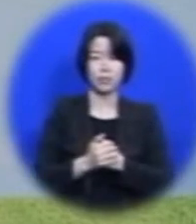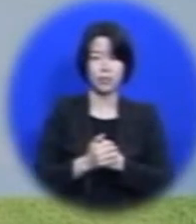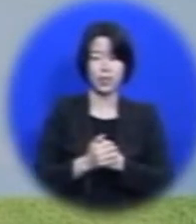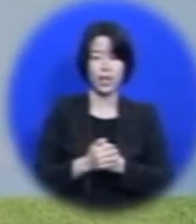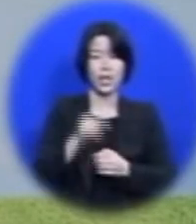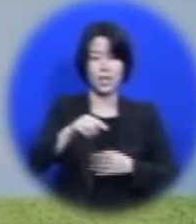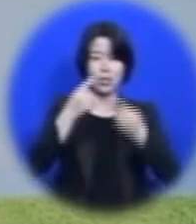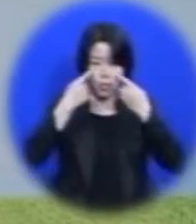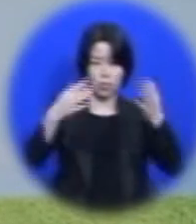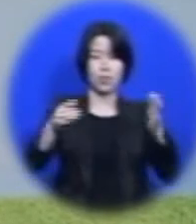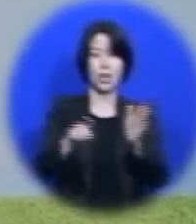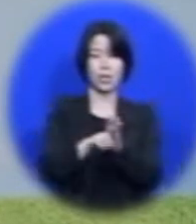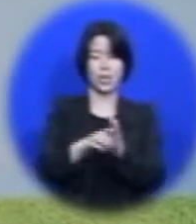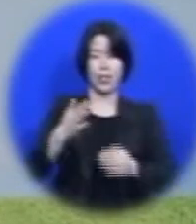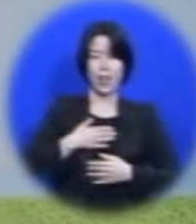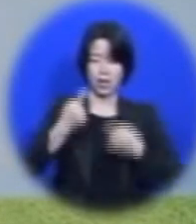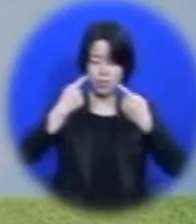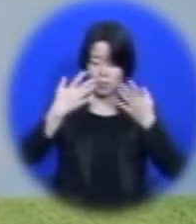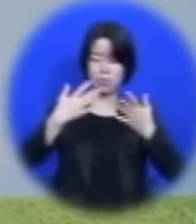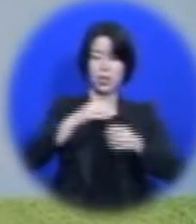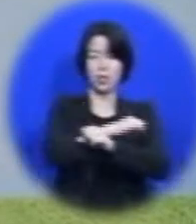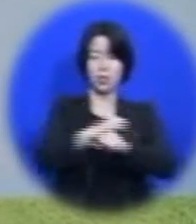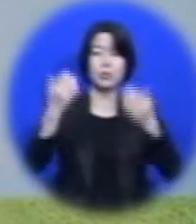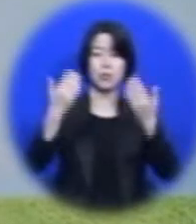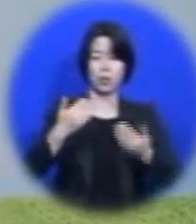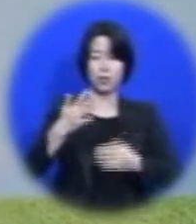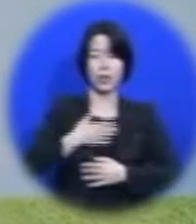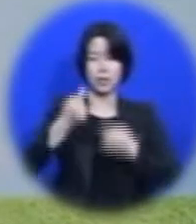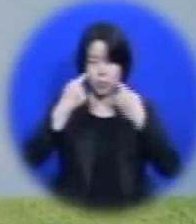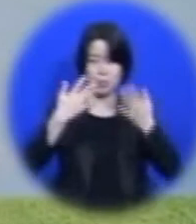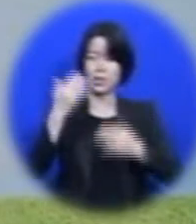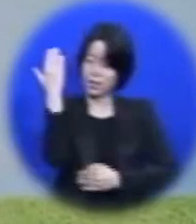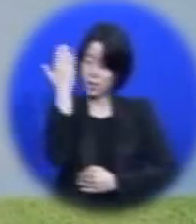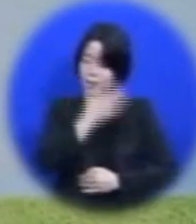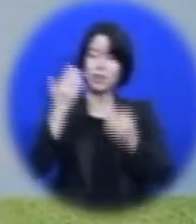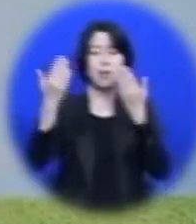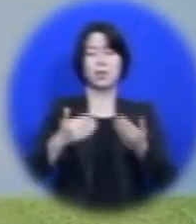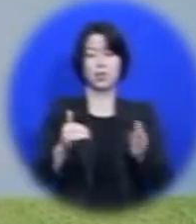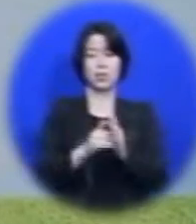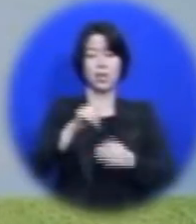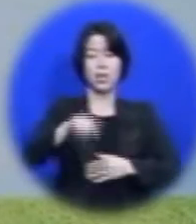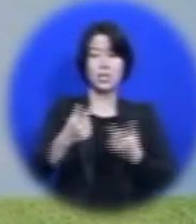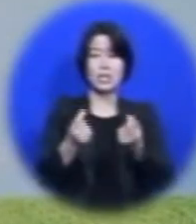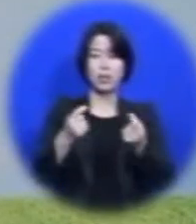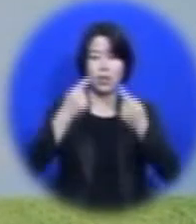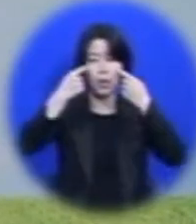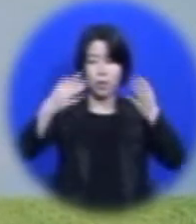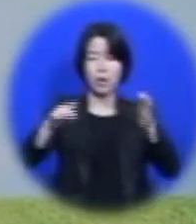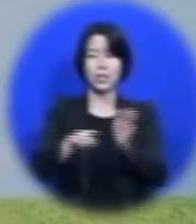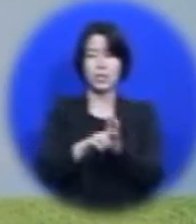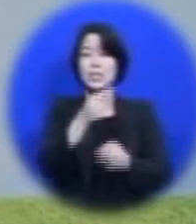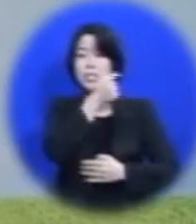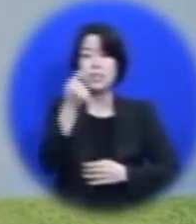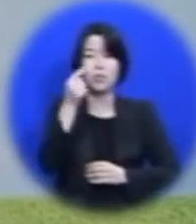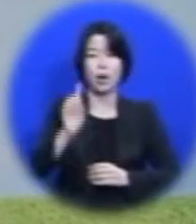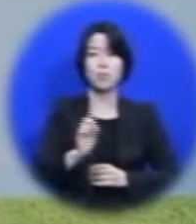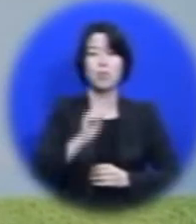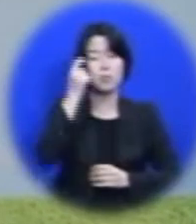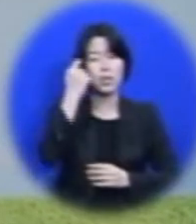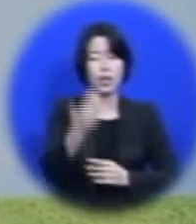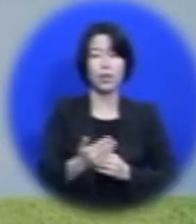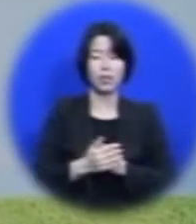이 확신, 나는 분명히 용서받았어, 나는 분명히 깨끗함을 받았어, 이런 확신이 근거가 뭡니까